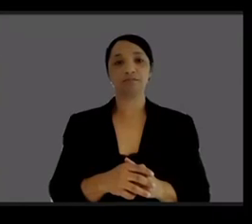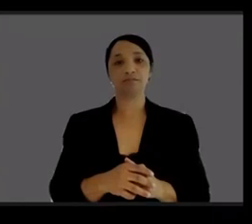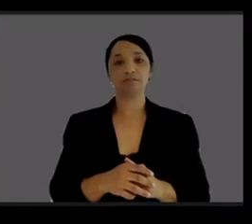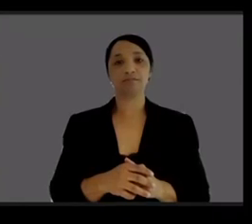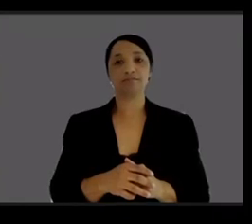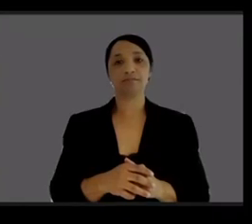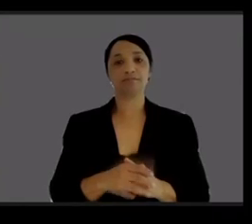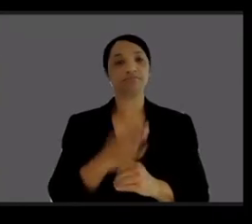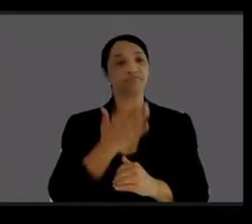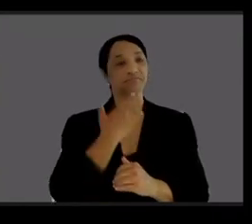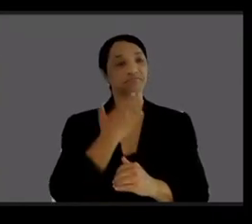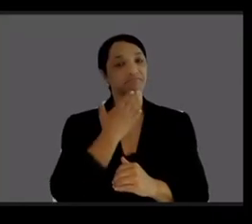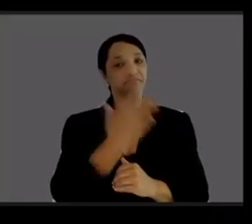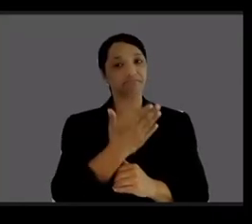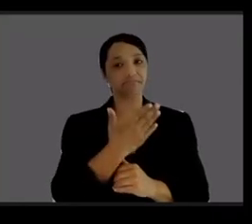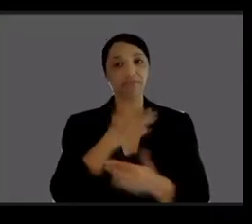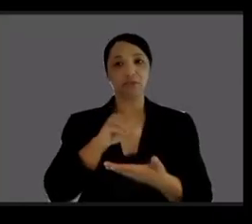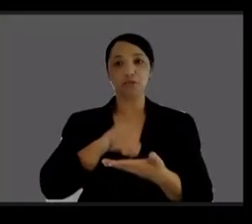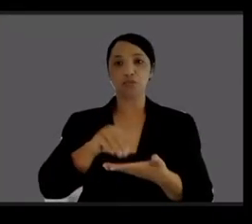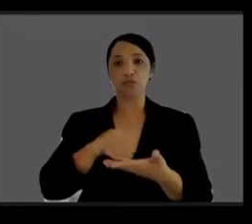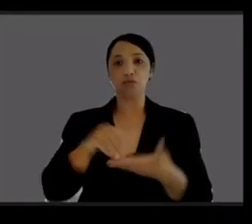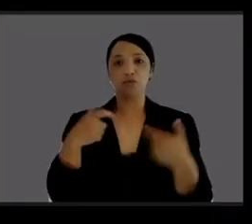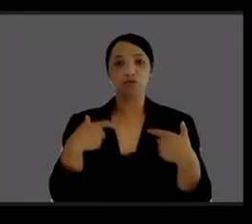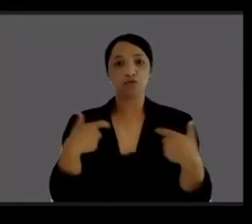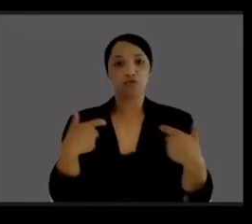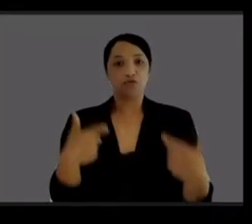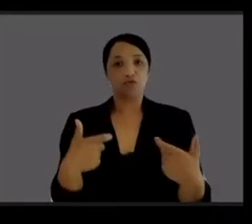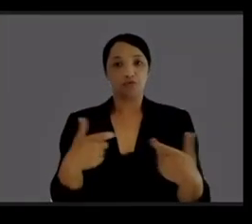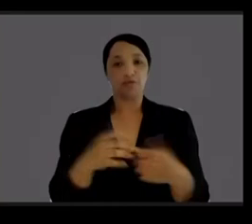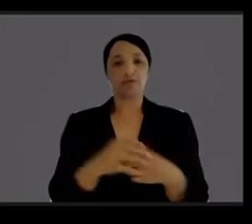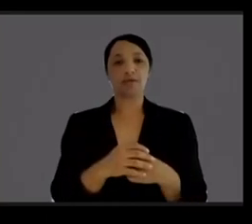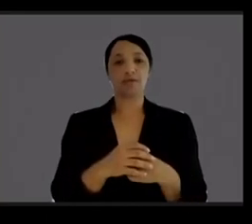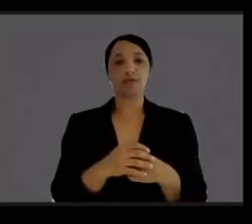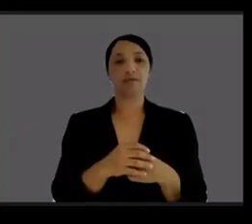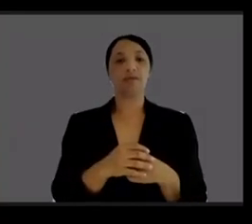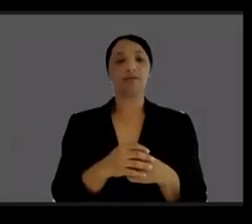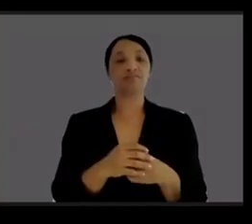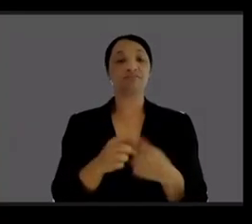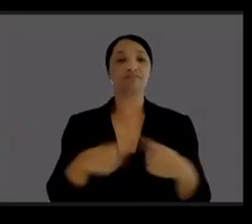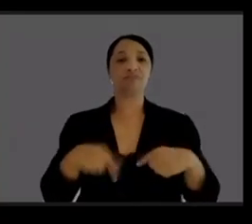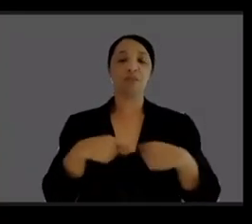感谢秘书长先生，我要跟秘书长一